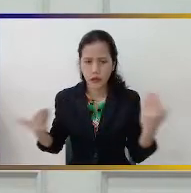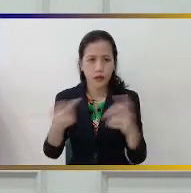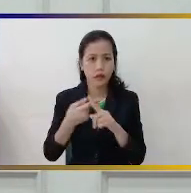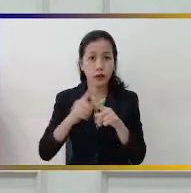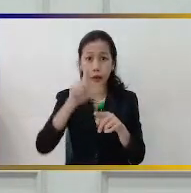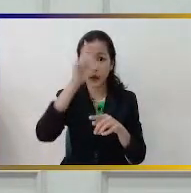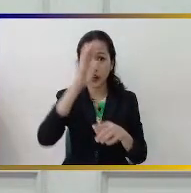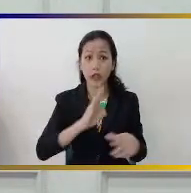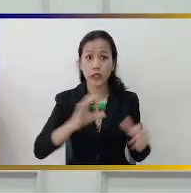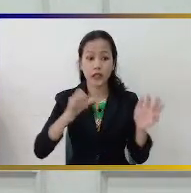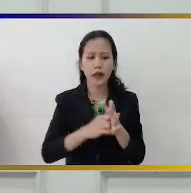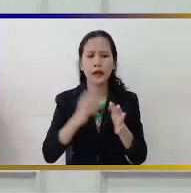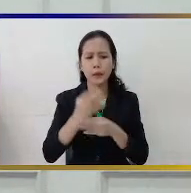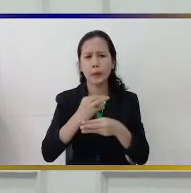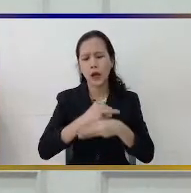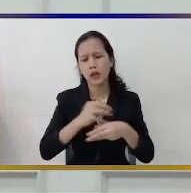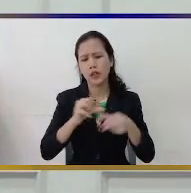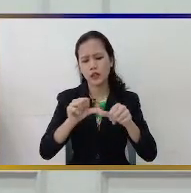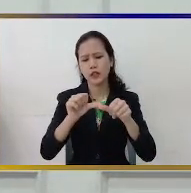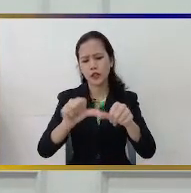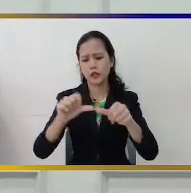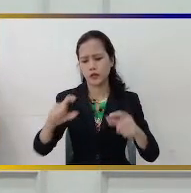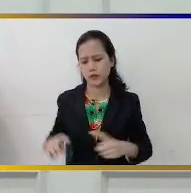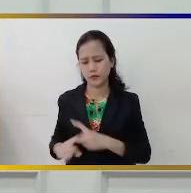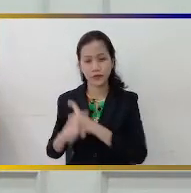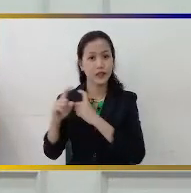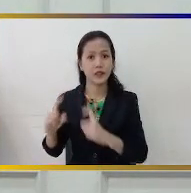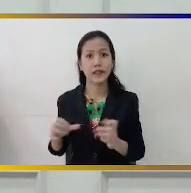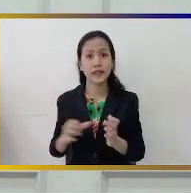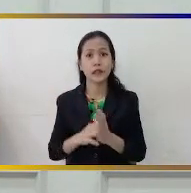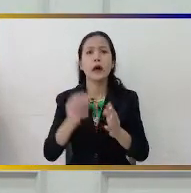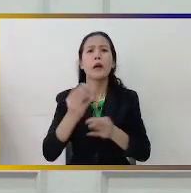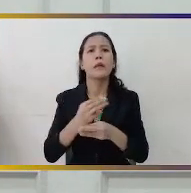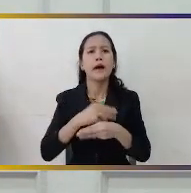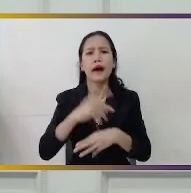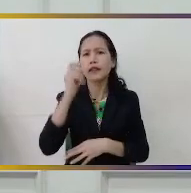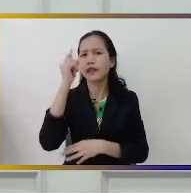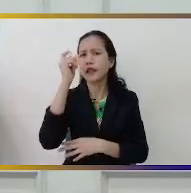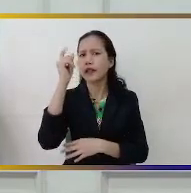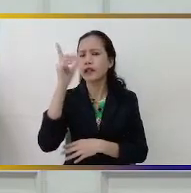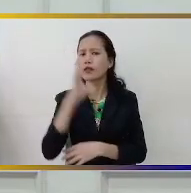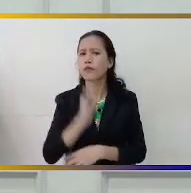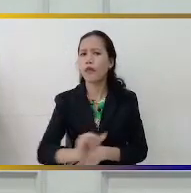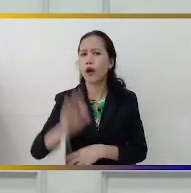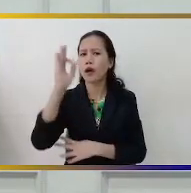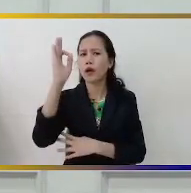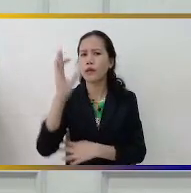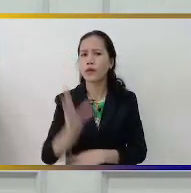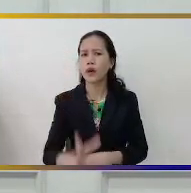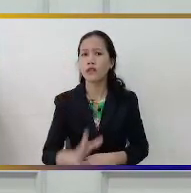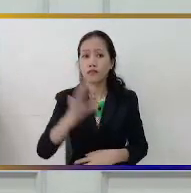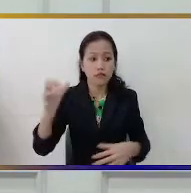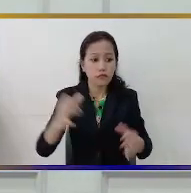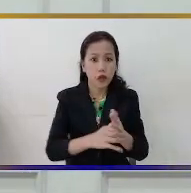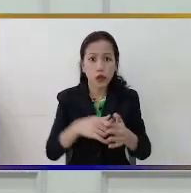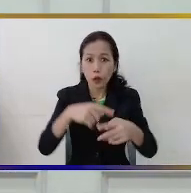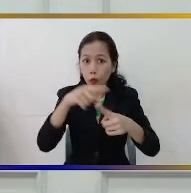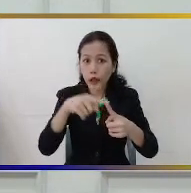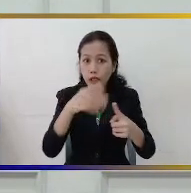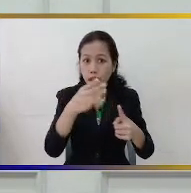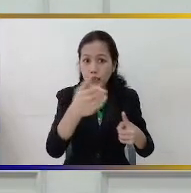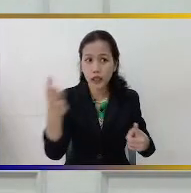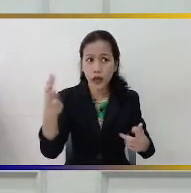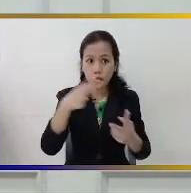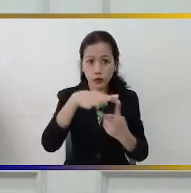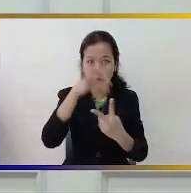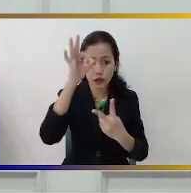sin. Na pinaunawa po dito sa kanila ni Prophet Micah na yung piliin mo ang buhay na